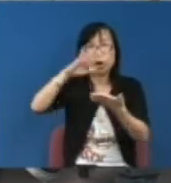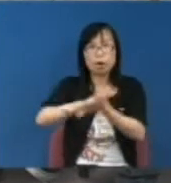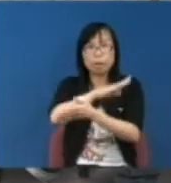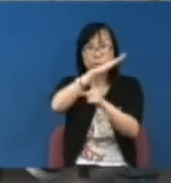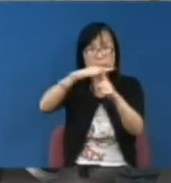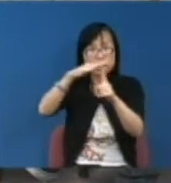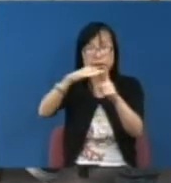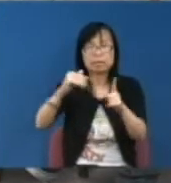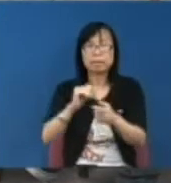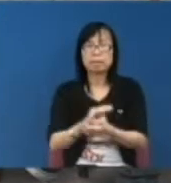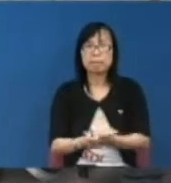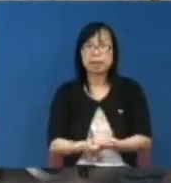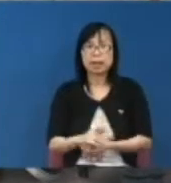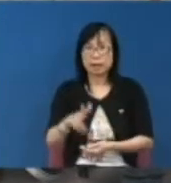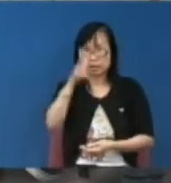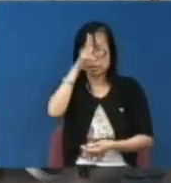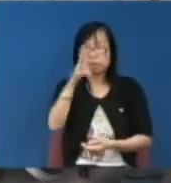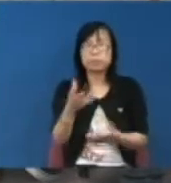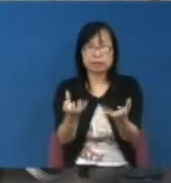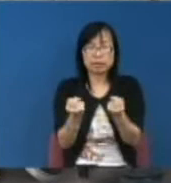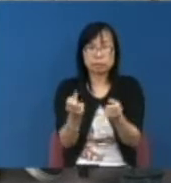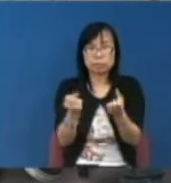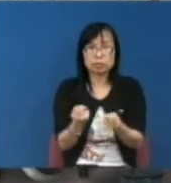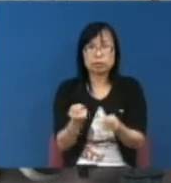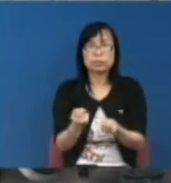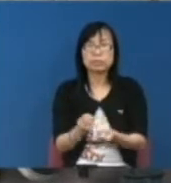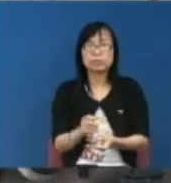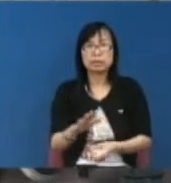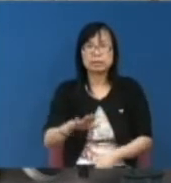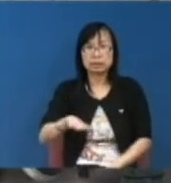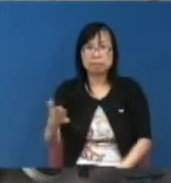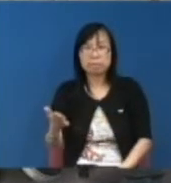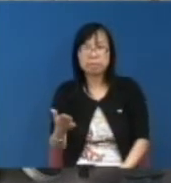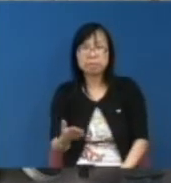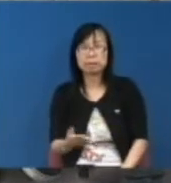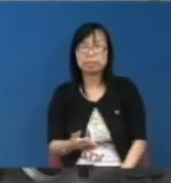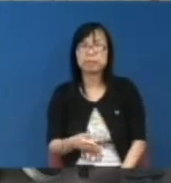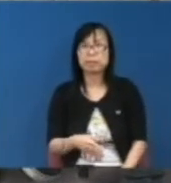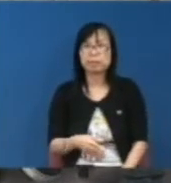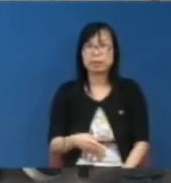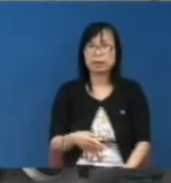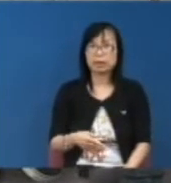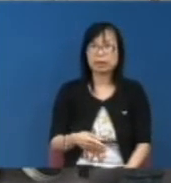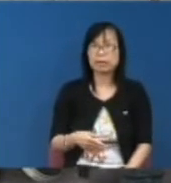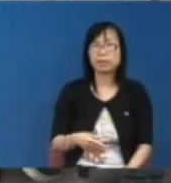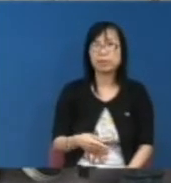方向咧其實政府係收到嘅，收到啲聲音，不過咧就佢哋都係。即係觀望多